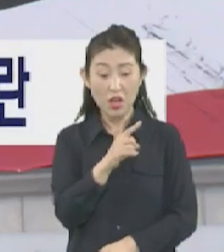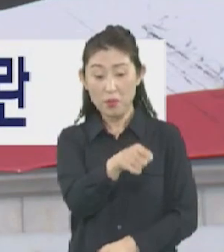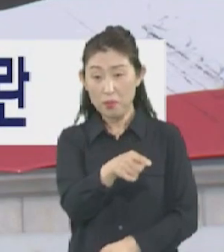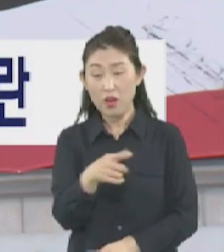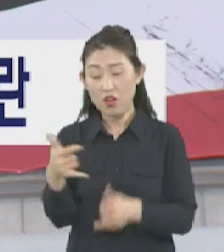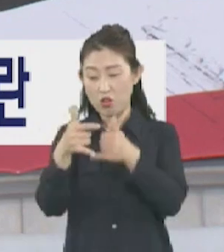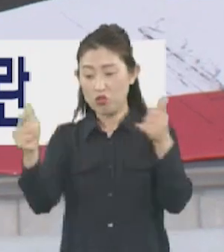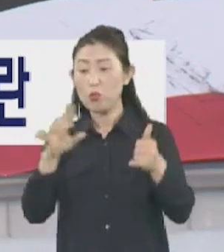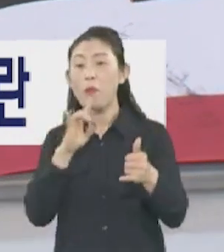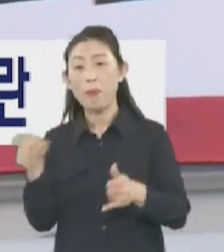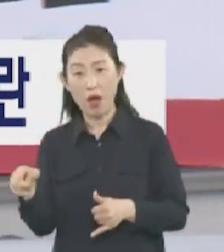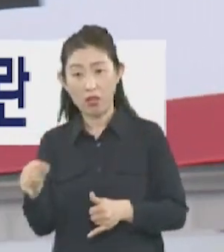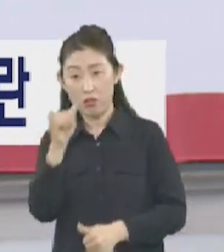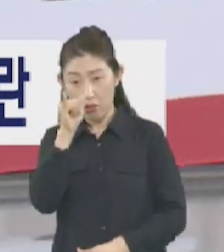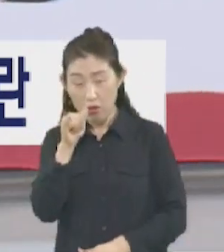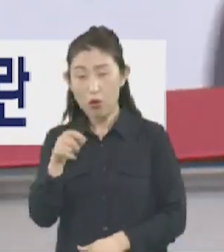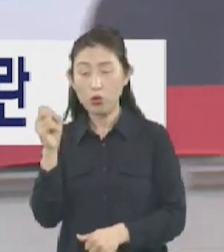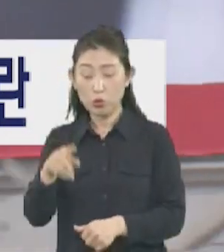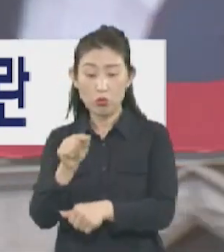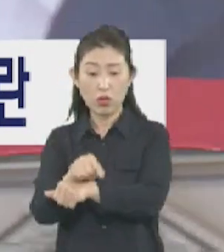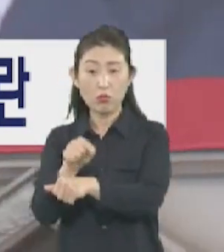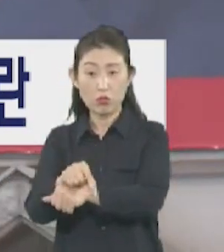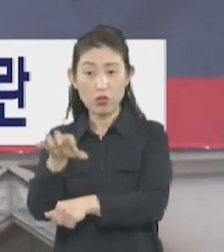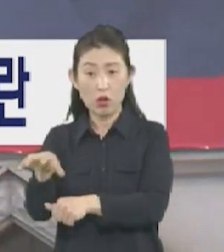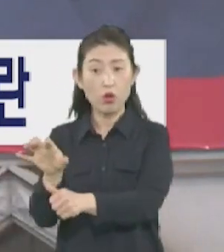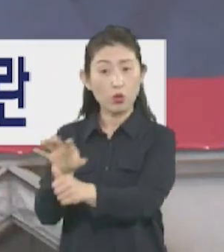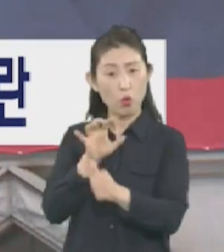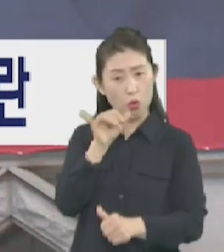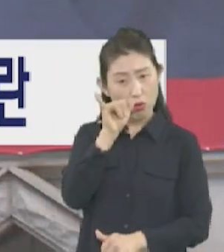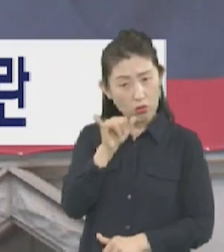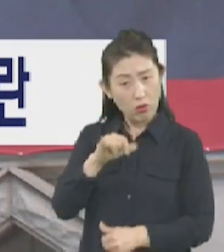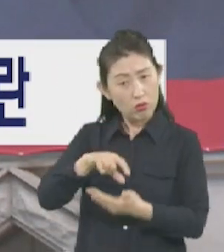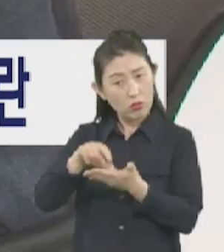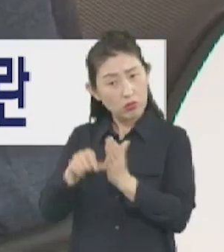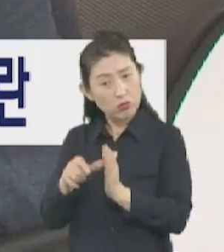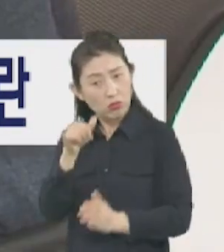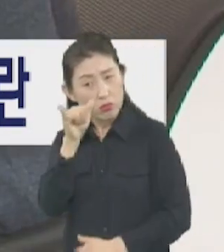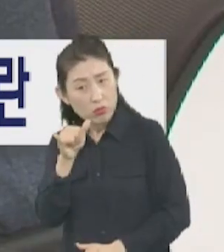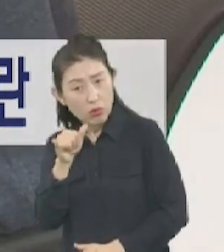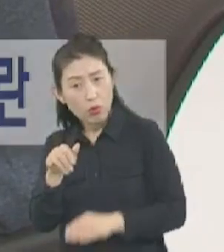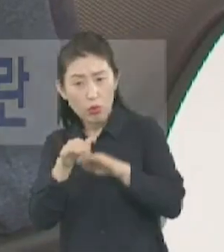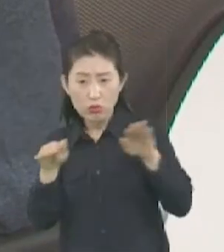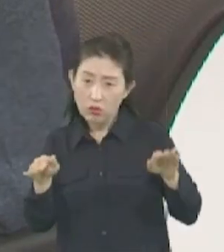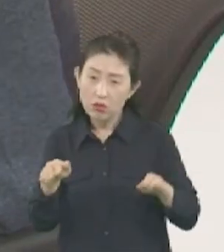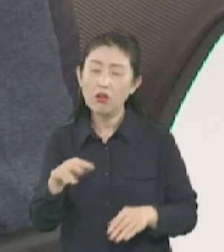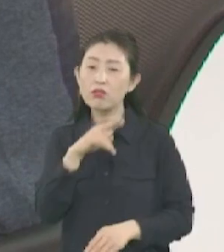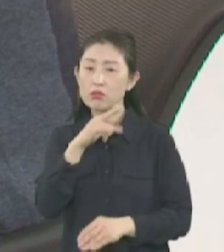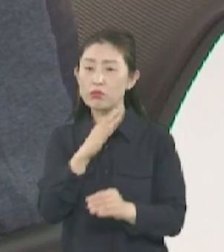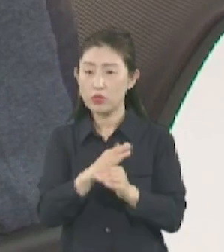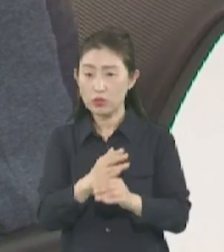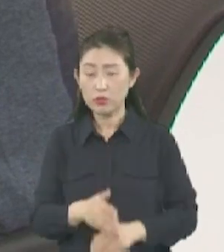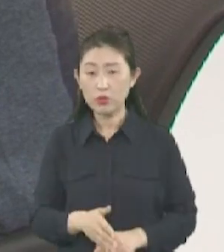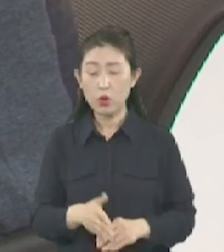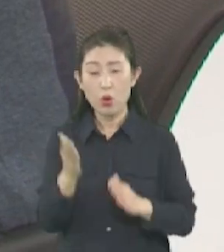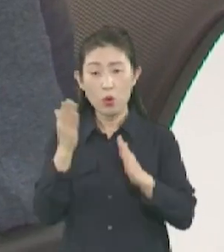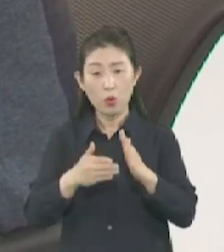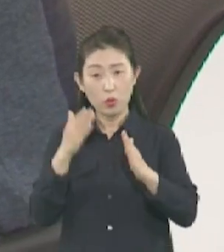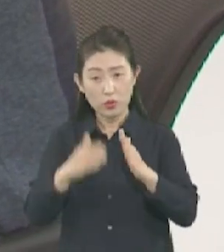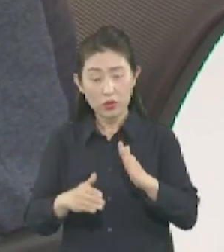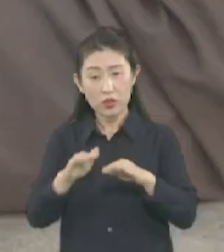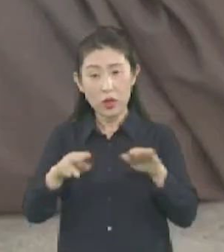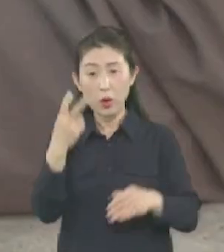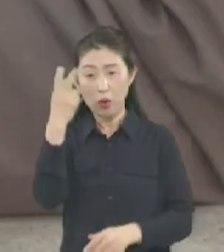걸렸고 사무실도 선거 캠프로 이용되자 적절성 논란이 일고 있습니다. 공천을 공정하게 관리해야 할 홍